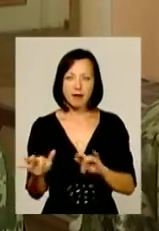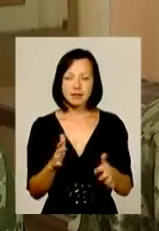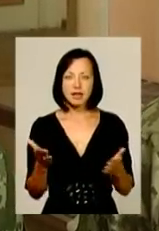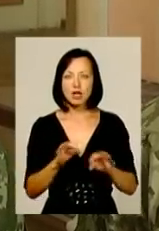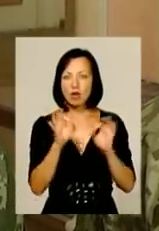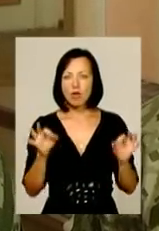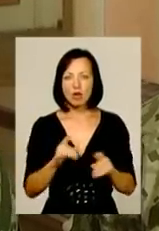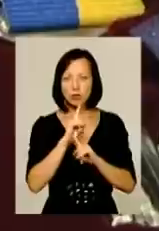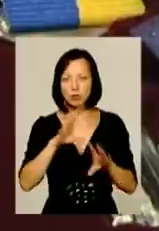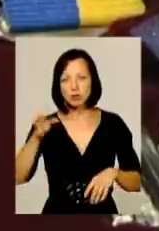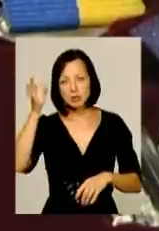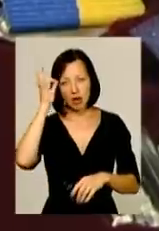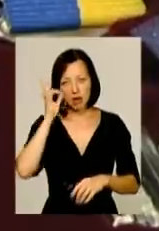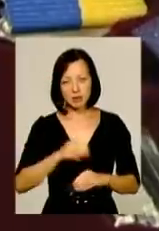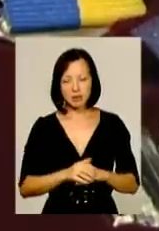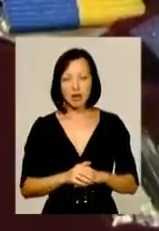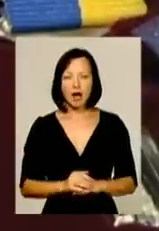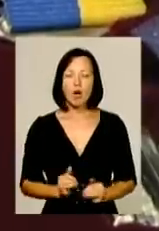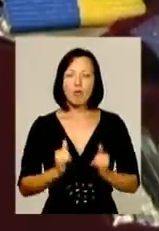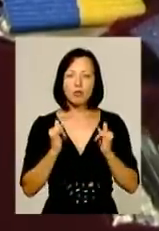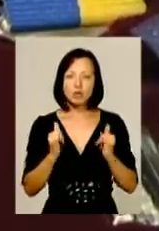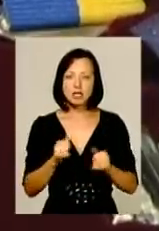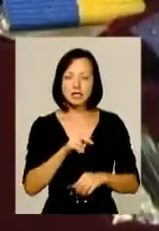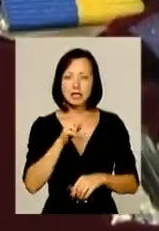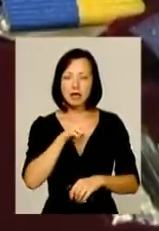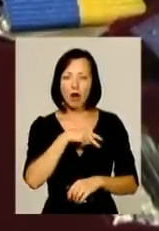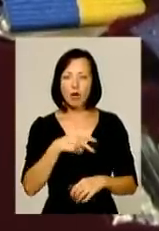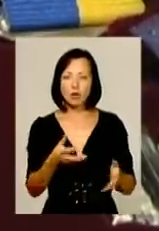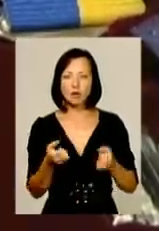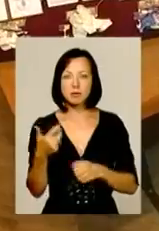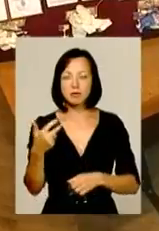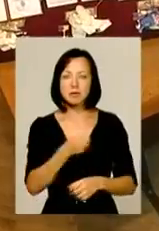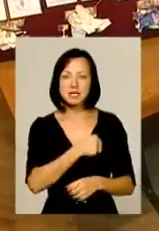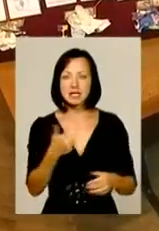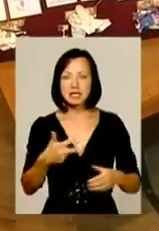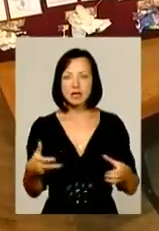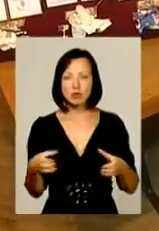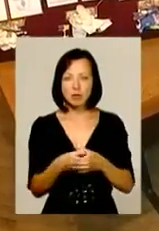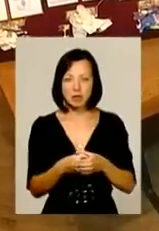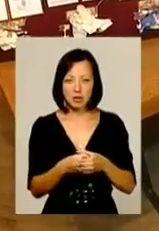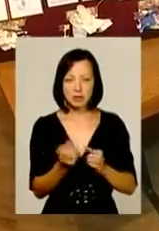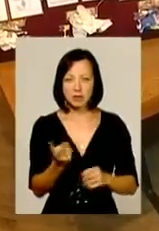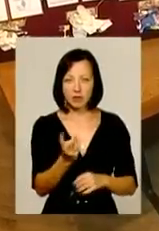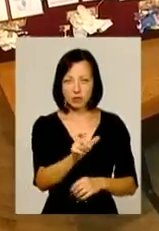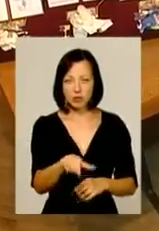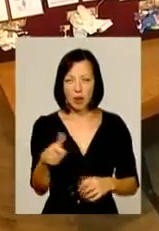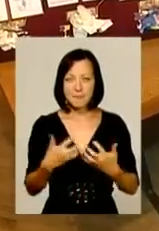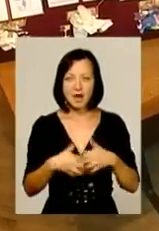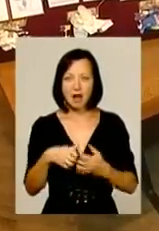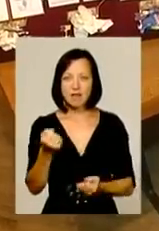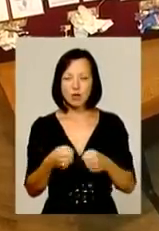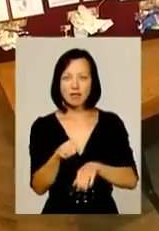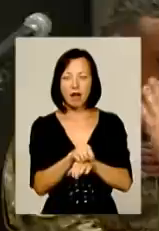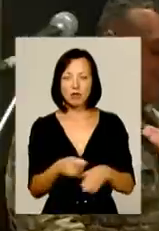ніколи не будуть згадані. Почесні нагороди отримали бійці 30-ї бригади Олег Купичинський і Олександр Шевчук. Механік-водій